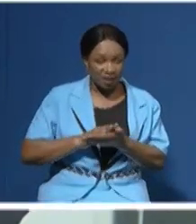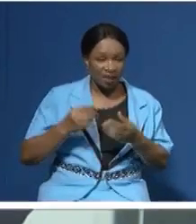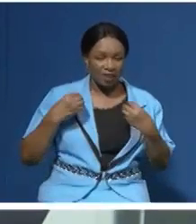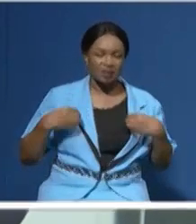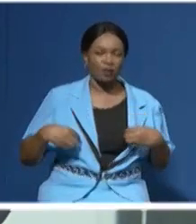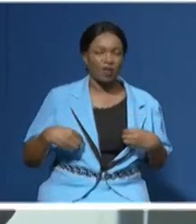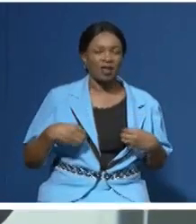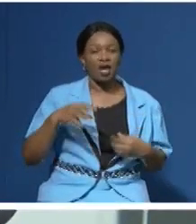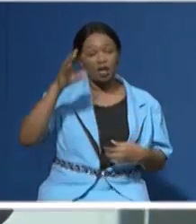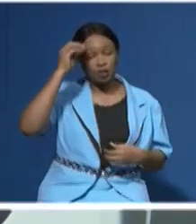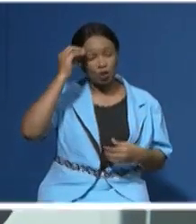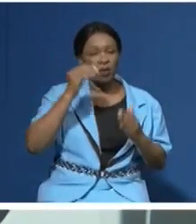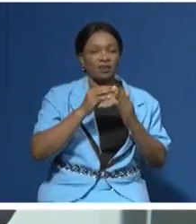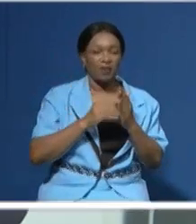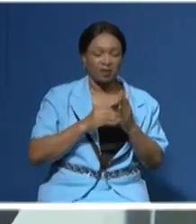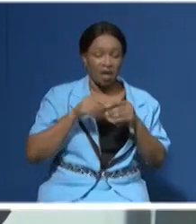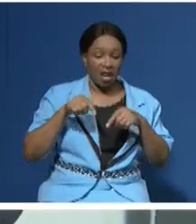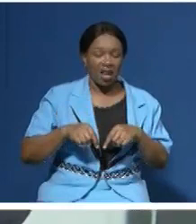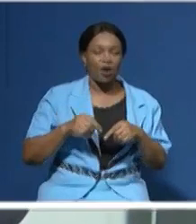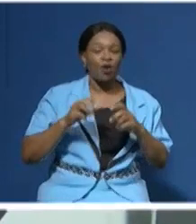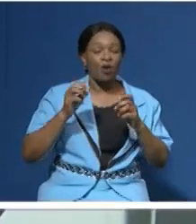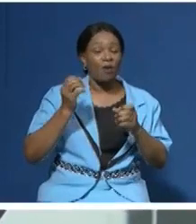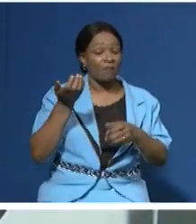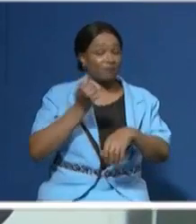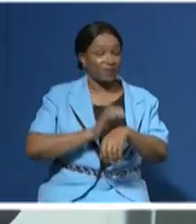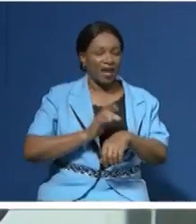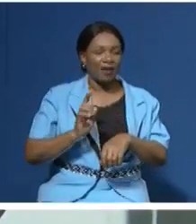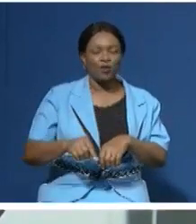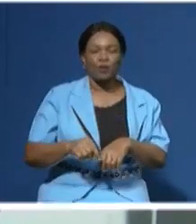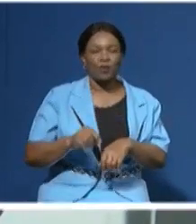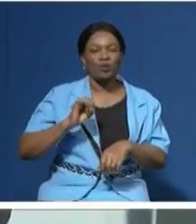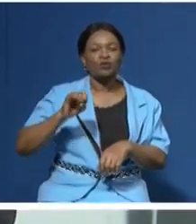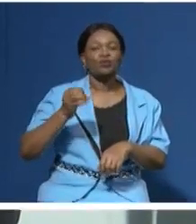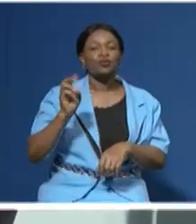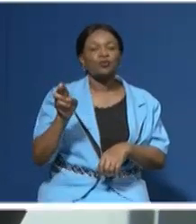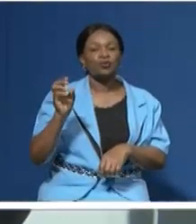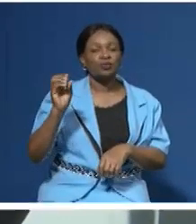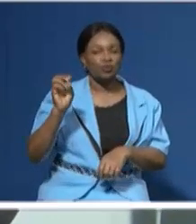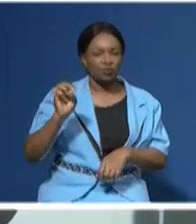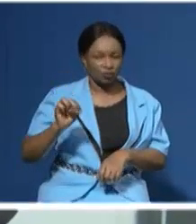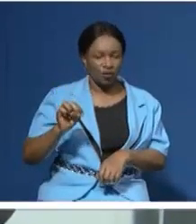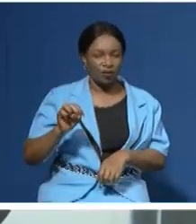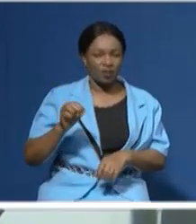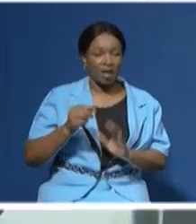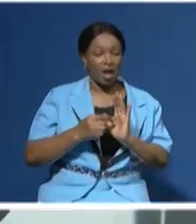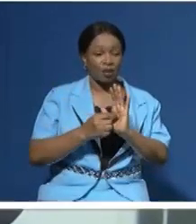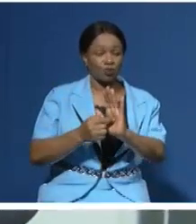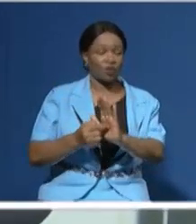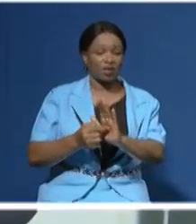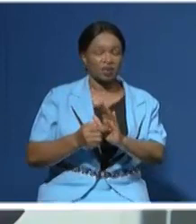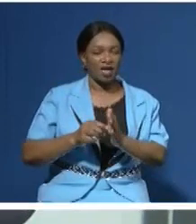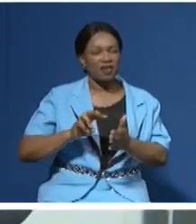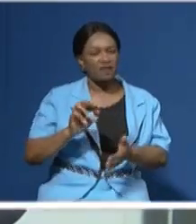Na leo tuko na mtaalamu. Huyu ni mtafiti binafsi, anaitwa John Vincent Mataka. Anakuja kutuonyesha namna ambavyo